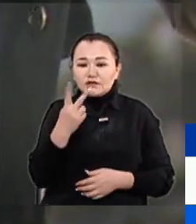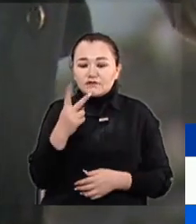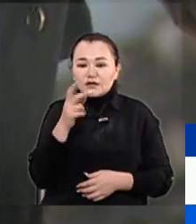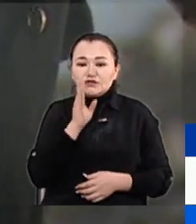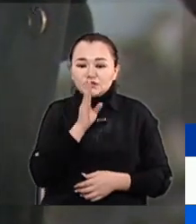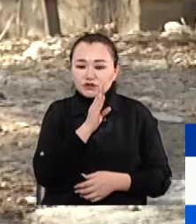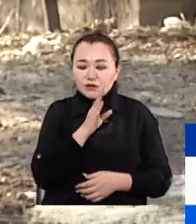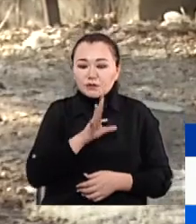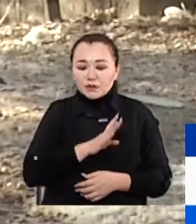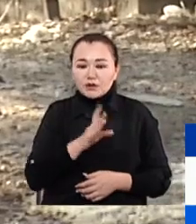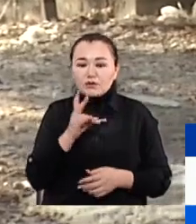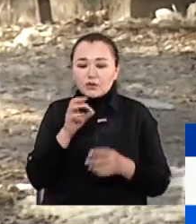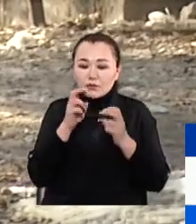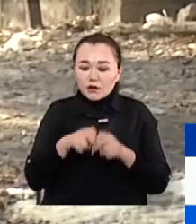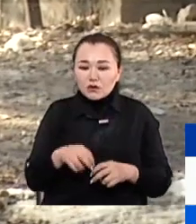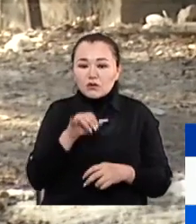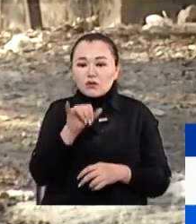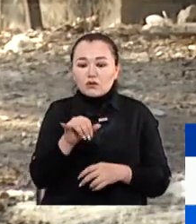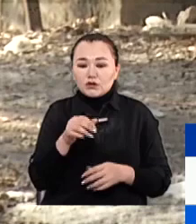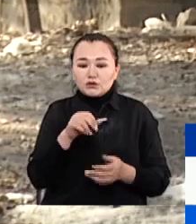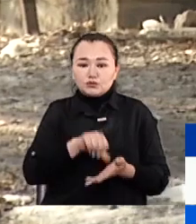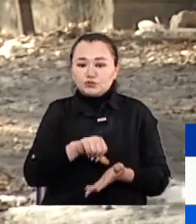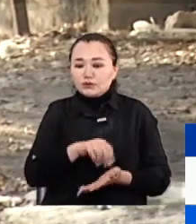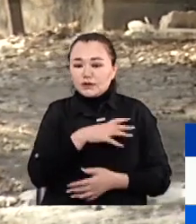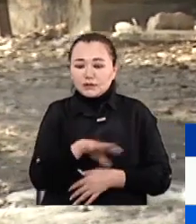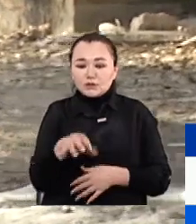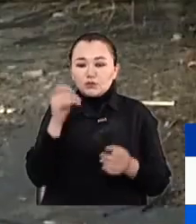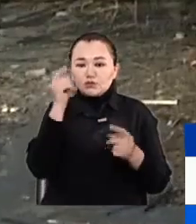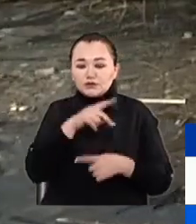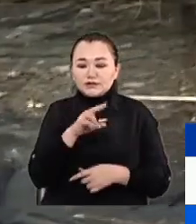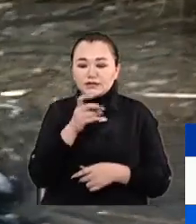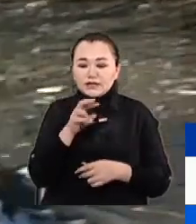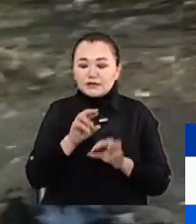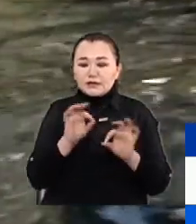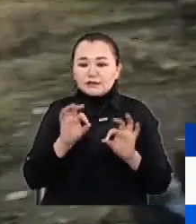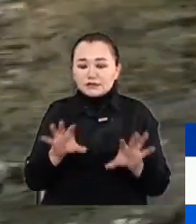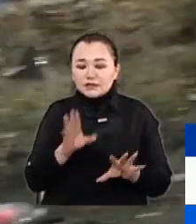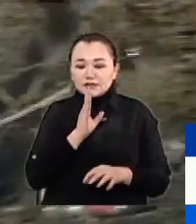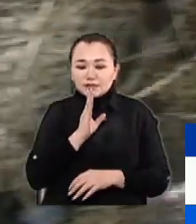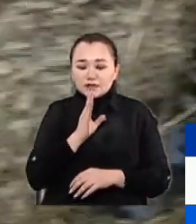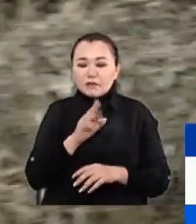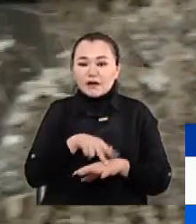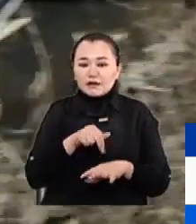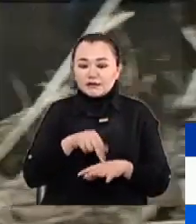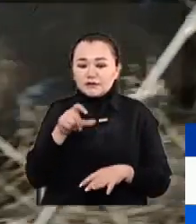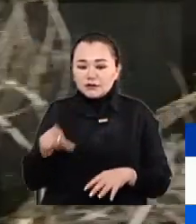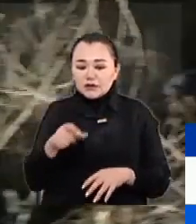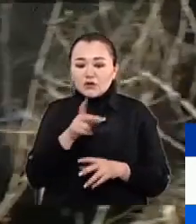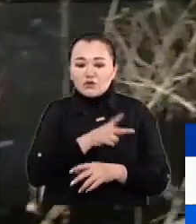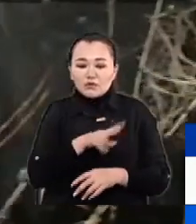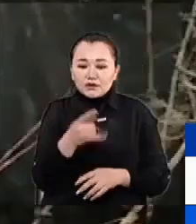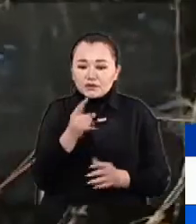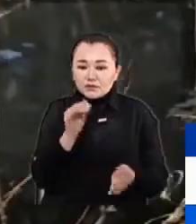азаматшаға күдігіміз болғанымен тексере келе олардың қатысы жоқтығын анықтадық, дейді Ксения Батыраева. Ал полиция департаментіндегілер өлі